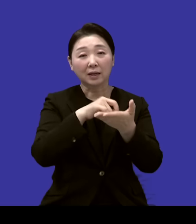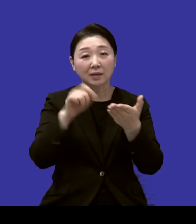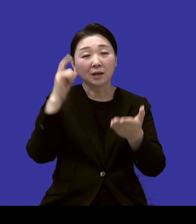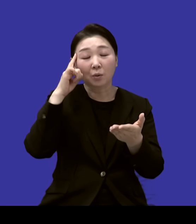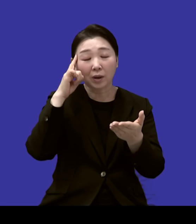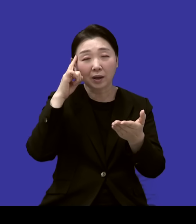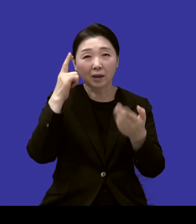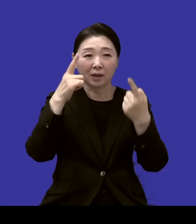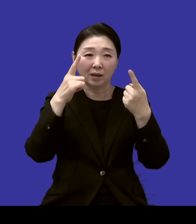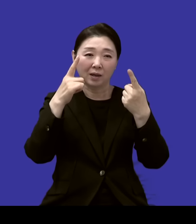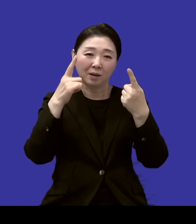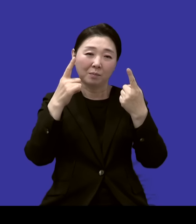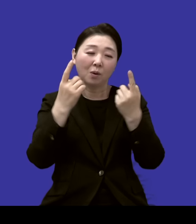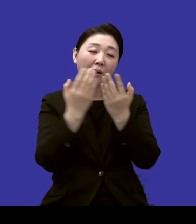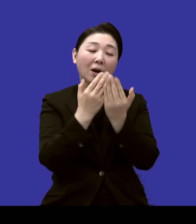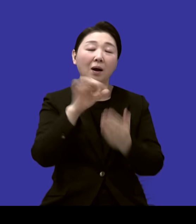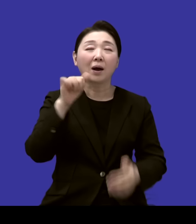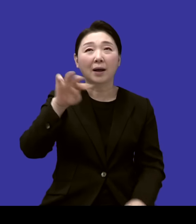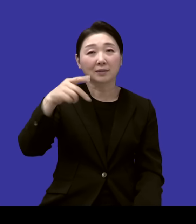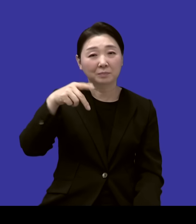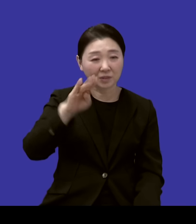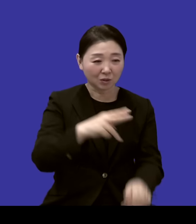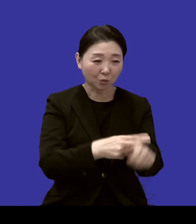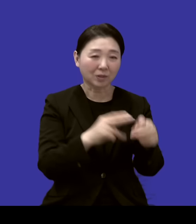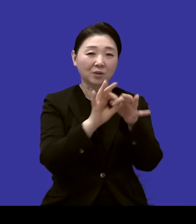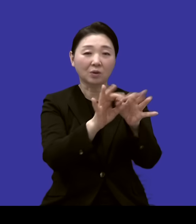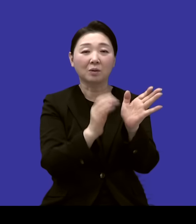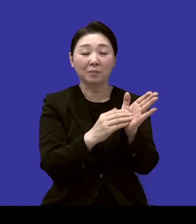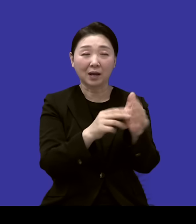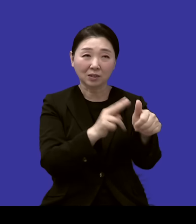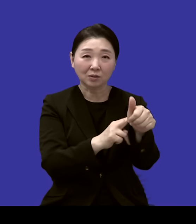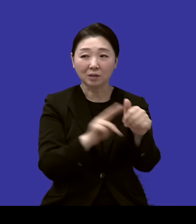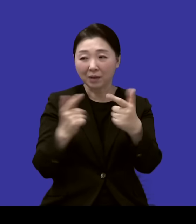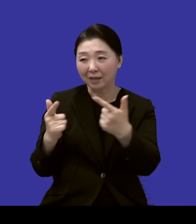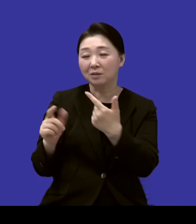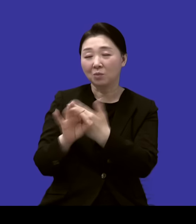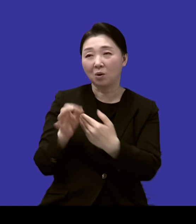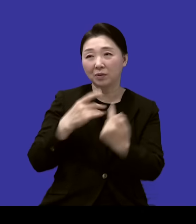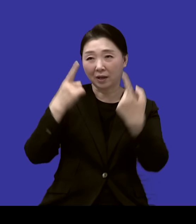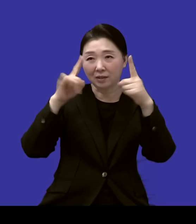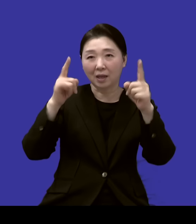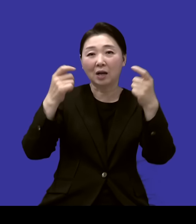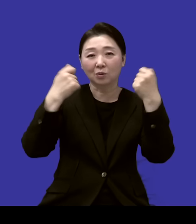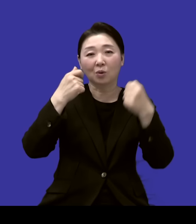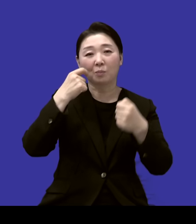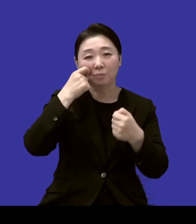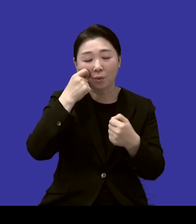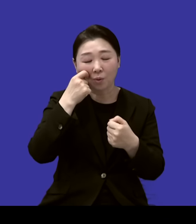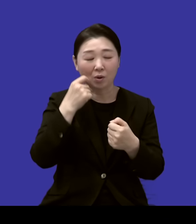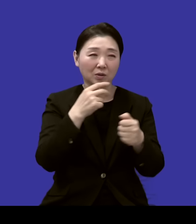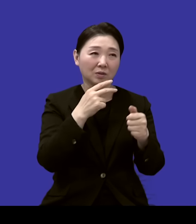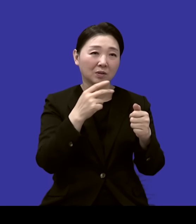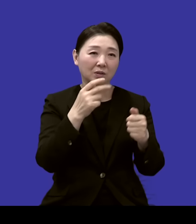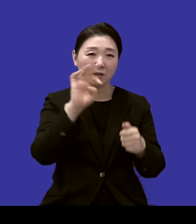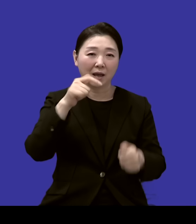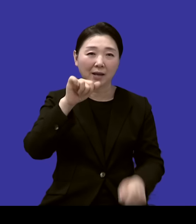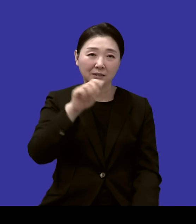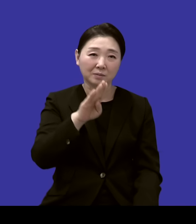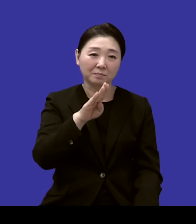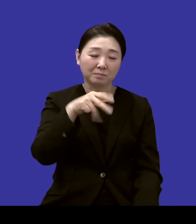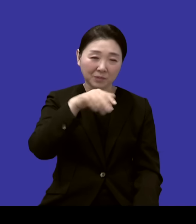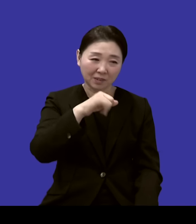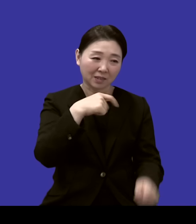학습지 교사로 이렇게 연결이 되었는데 이것도 정말 선생님이 아니었다면 예. 제가 대학교 졸업도 못했을 것이고 예. 학습지 교사도 못했을 것이고